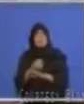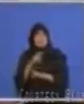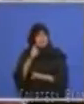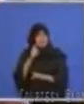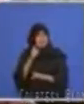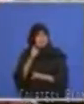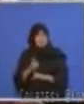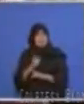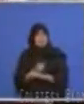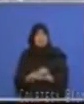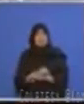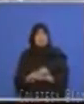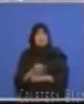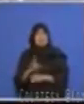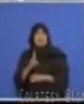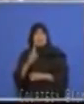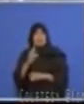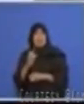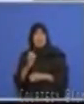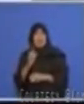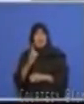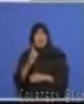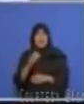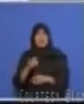akan ambil nomor berapa karena itu pasti tinggal